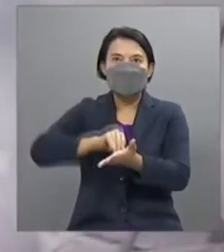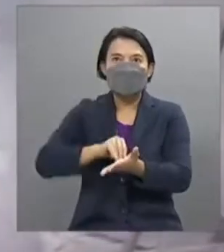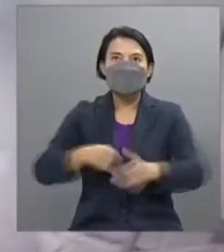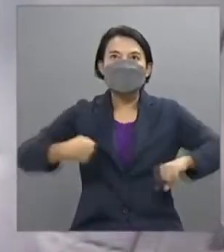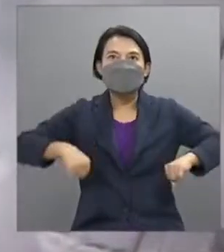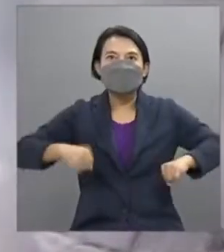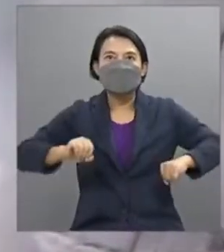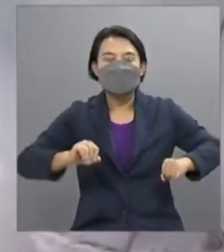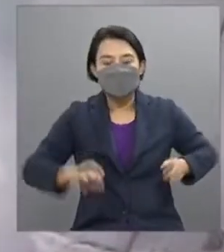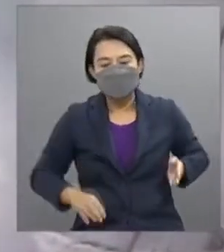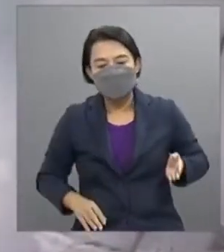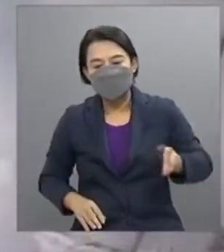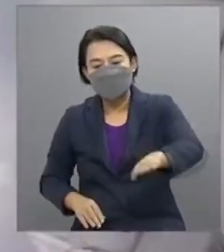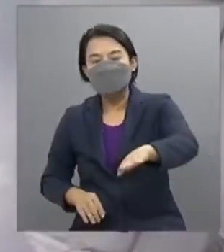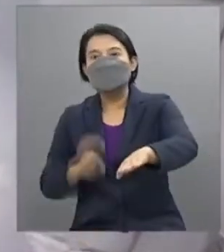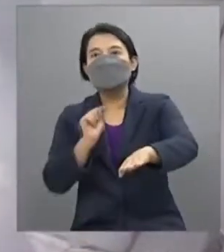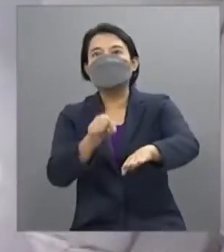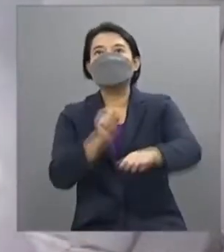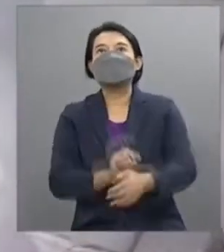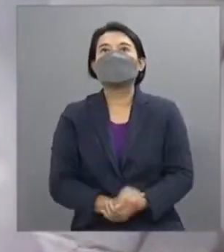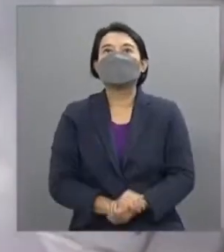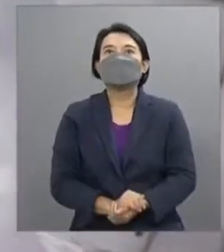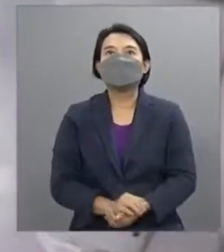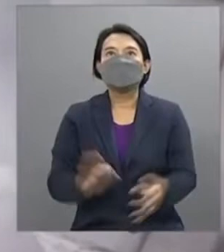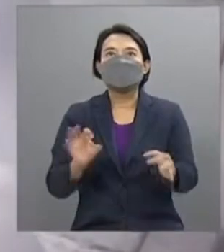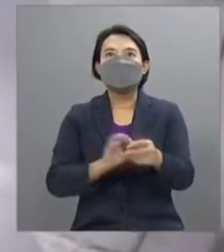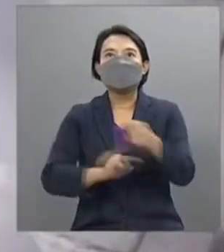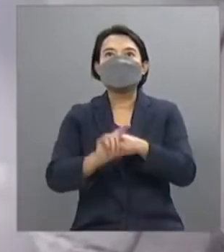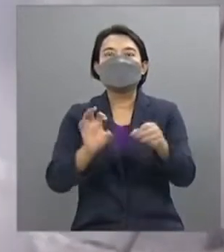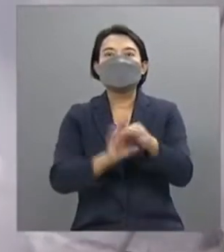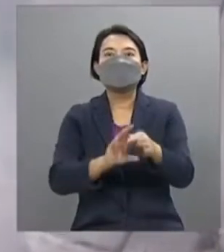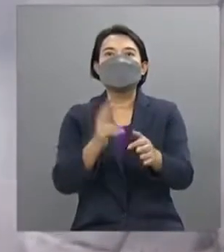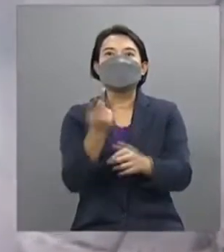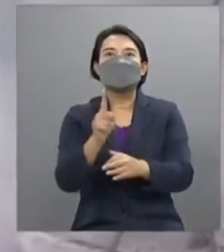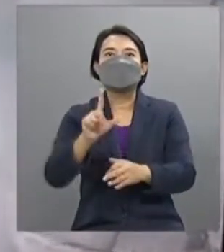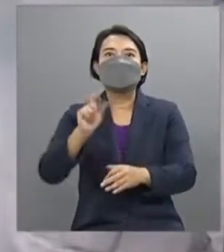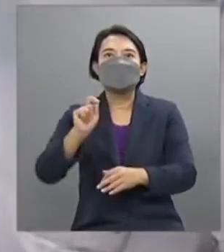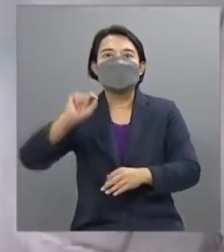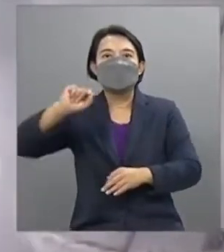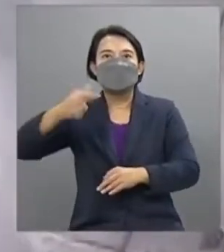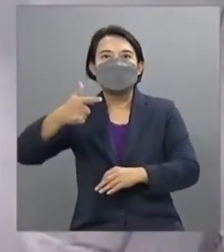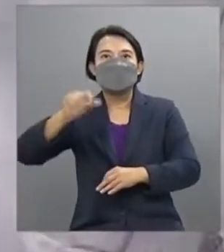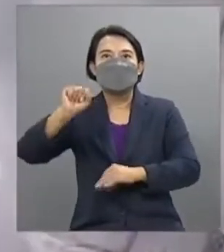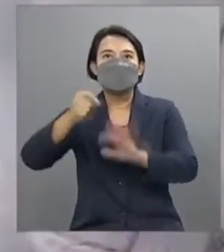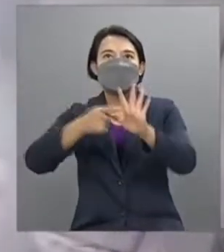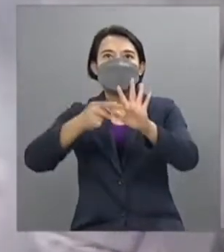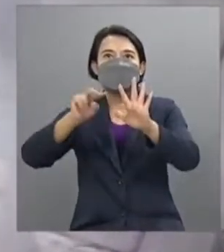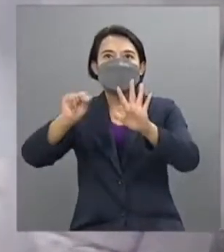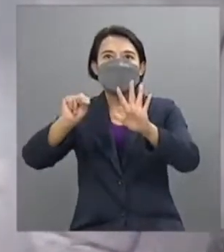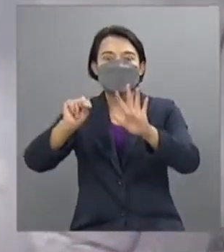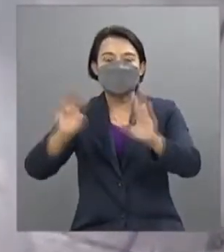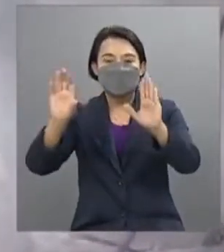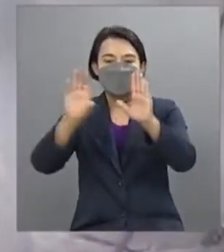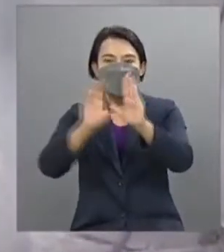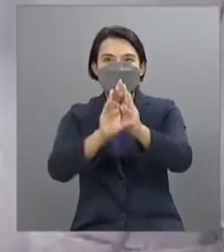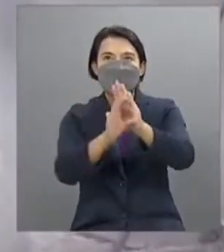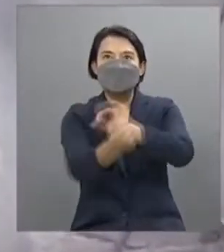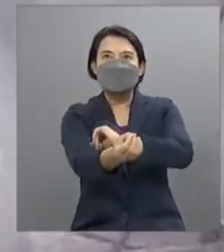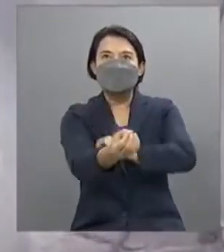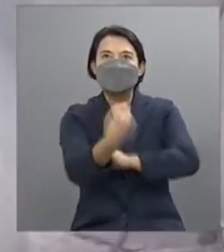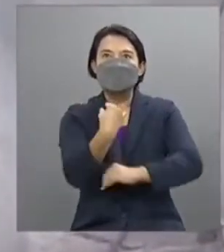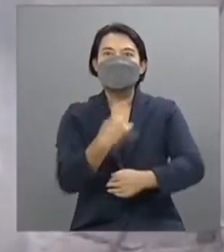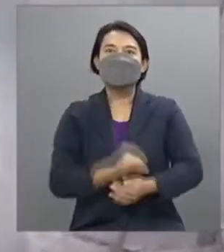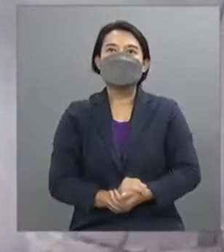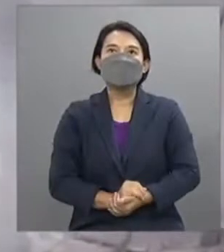ริญนคร14เขตคลองสานกรุงเทพค่ะแล้วเขาก็ส่งภาพนี้มาที่ร้องทุกข์ลงป้ายนี้เลยนะคะเพื่อให้ทำการติ